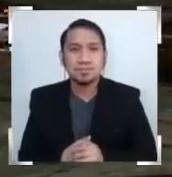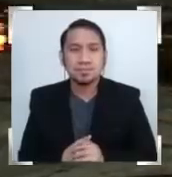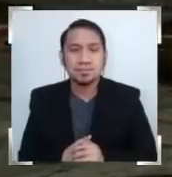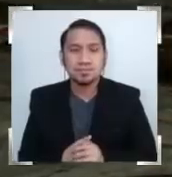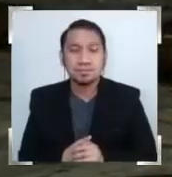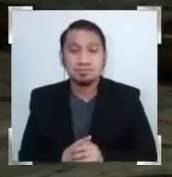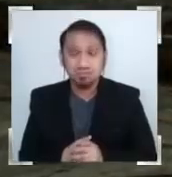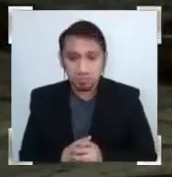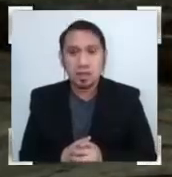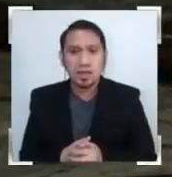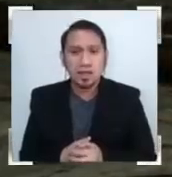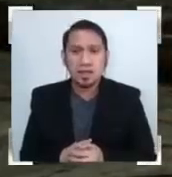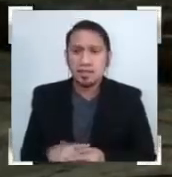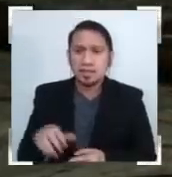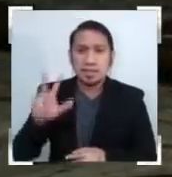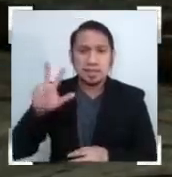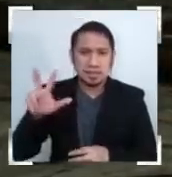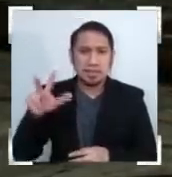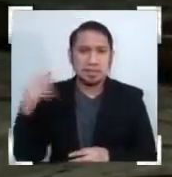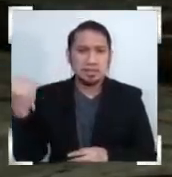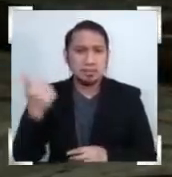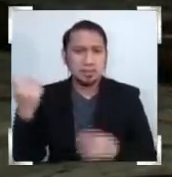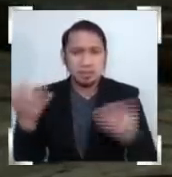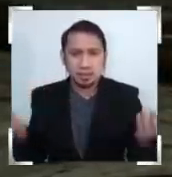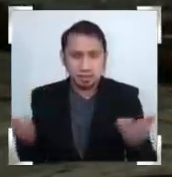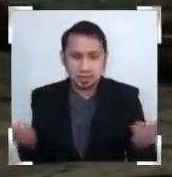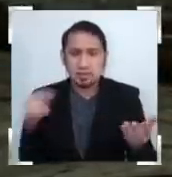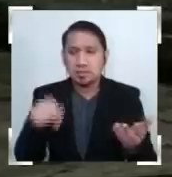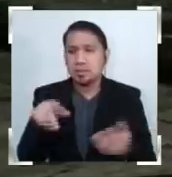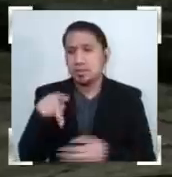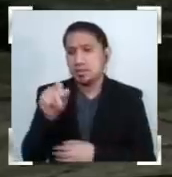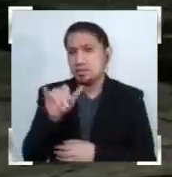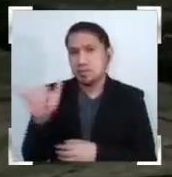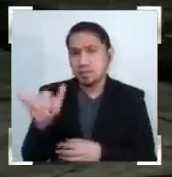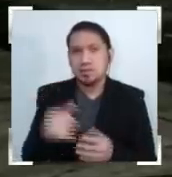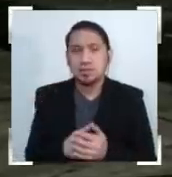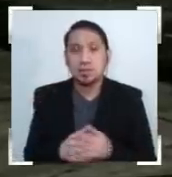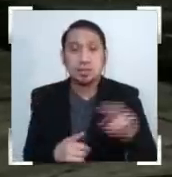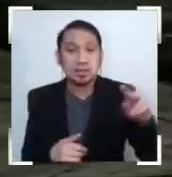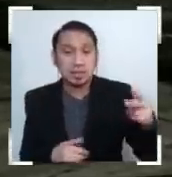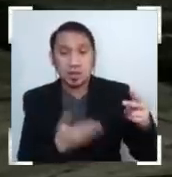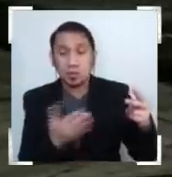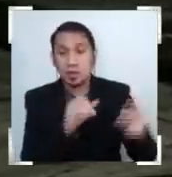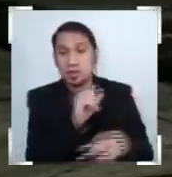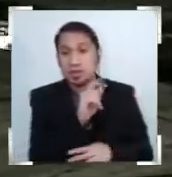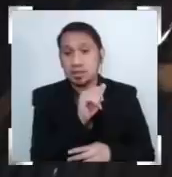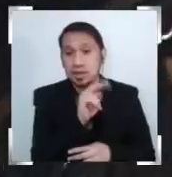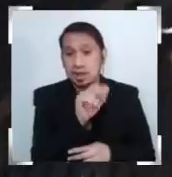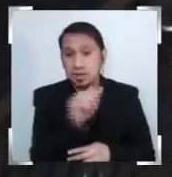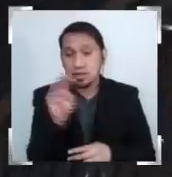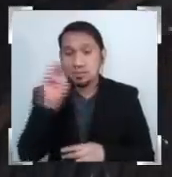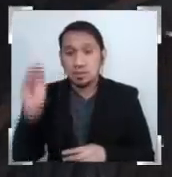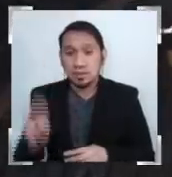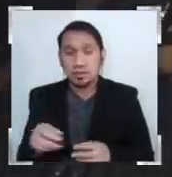Tag-igan, umabot sa ikatlong alarma ang sunog dito sa Pasay City. Second alarm naman sa Santa Ana, Manila.